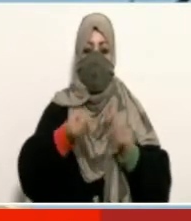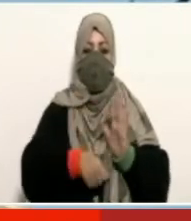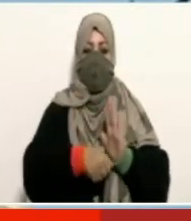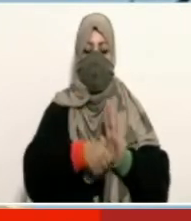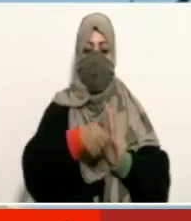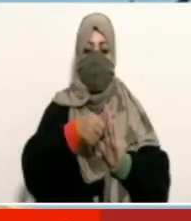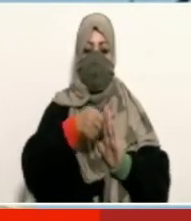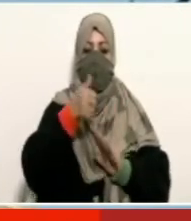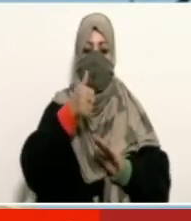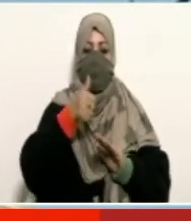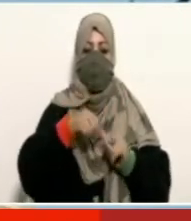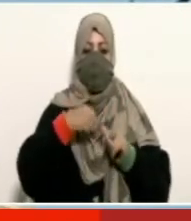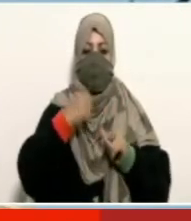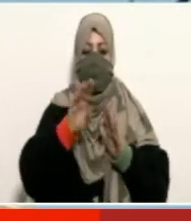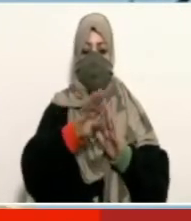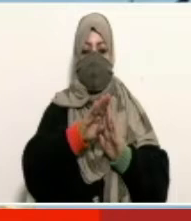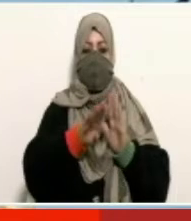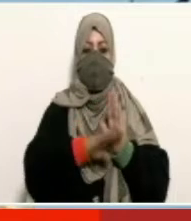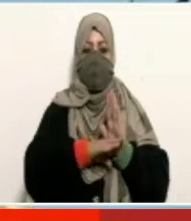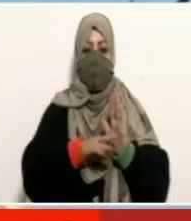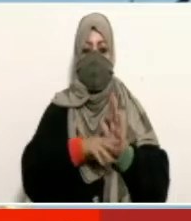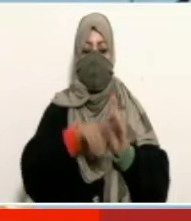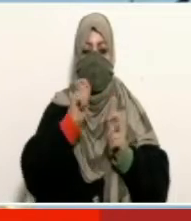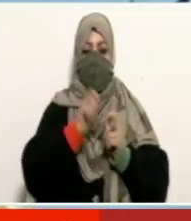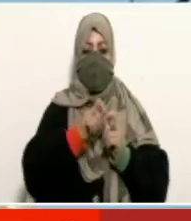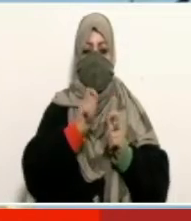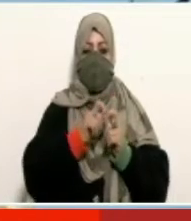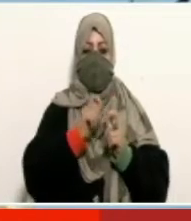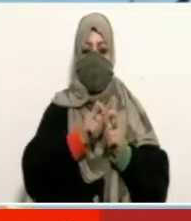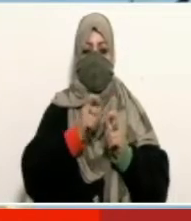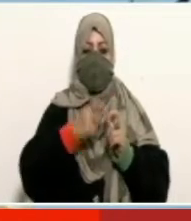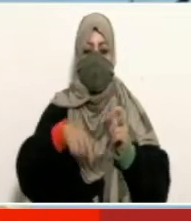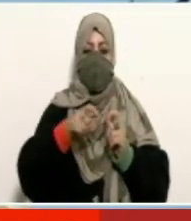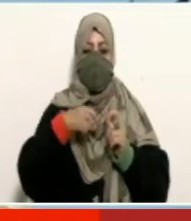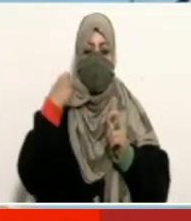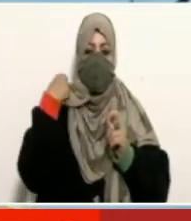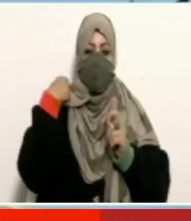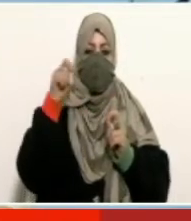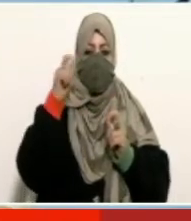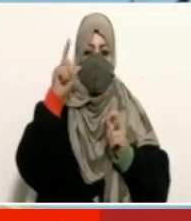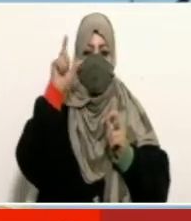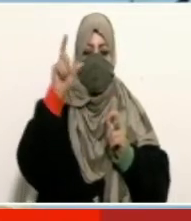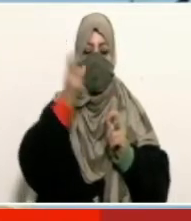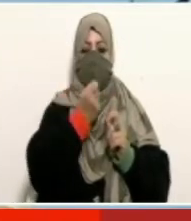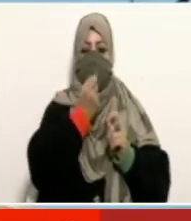الإفتاء. نذكركم بأرقام البرنامج